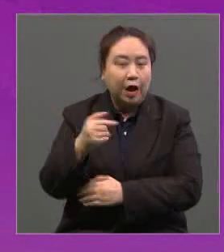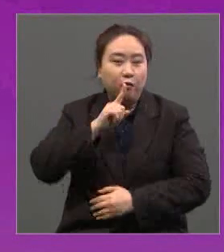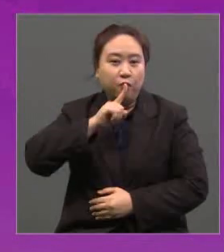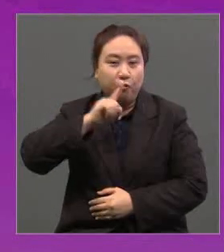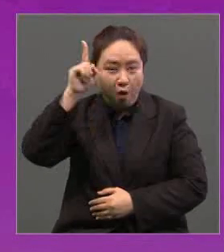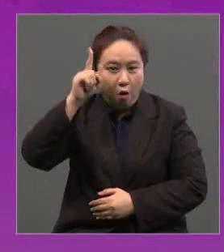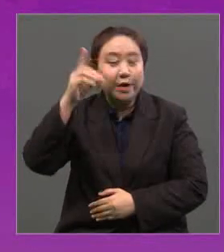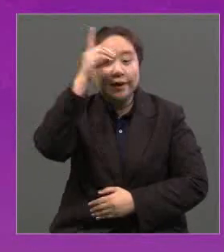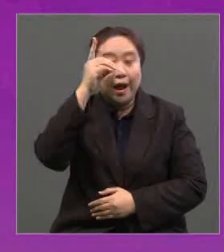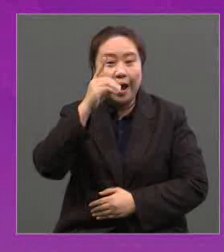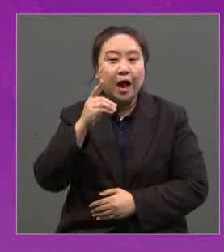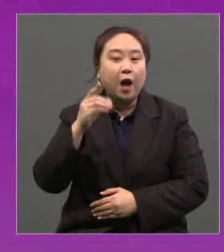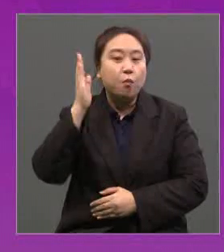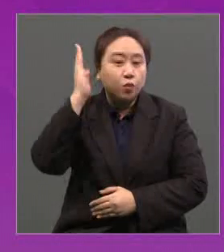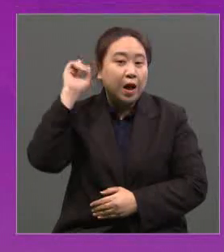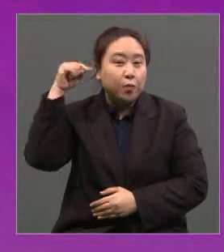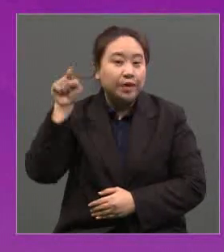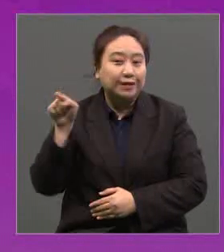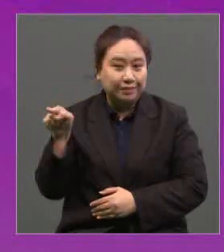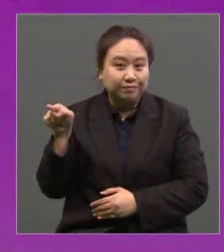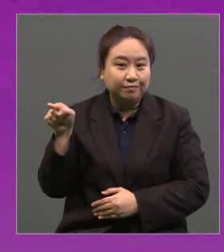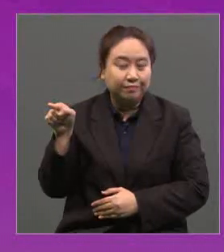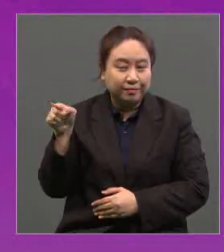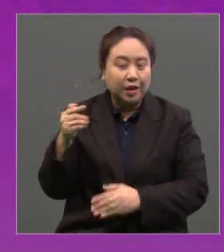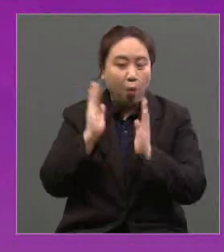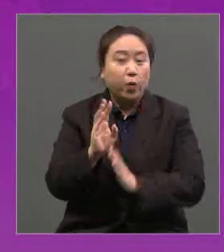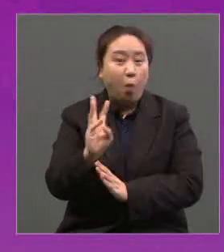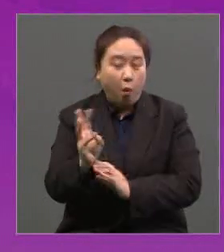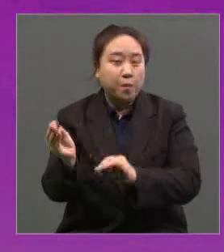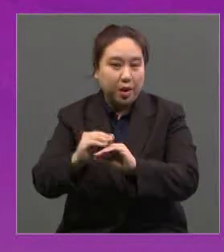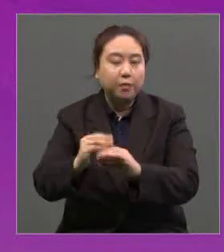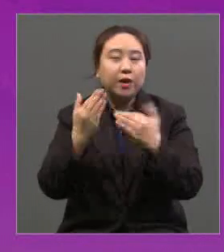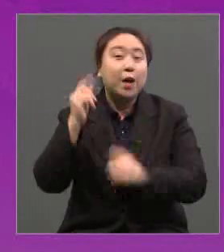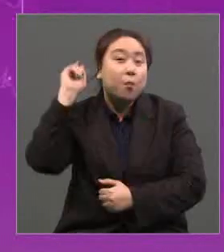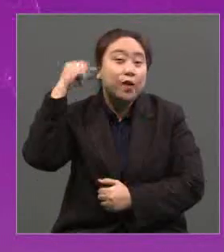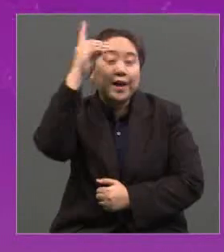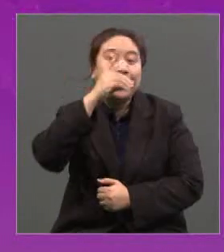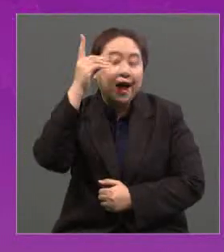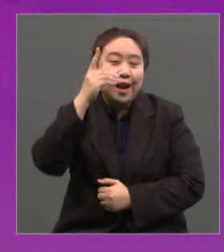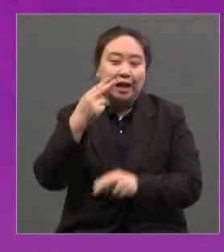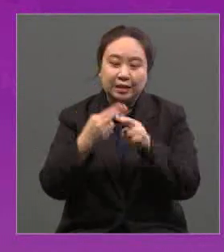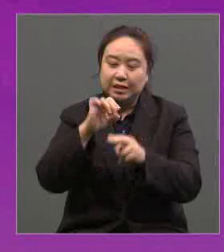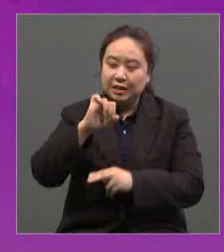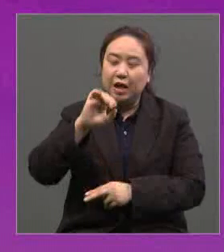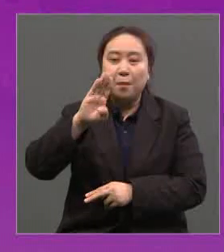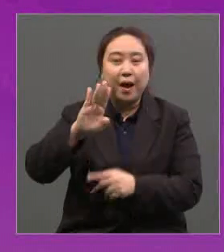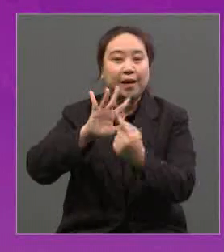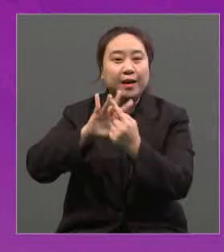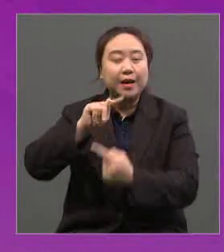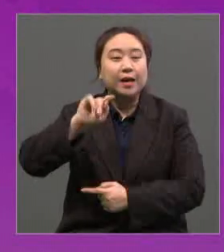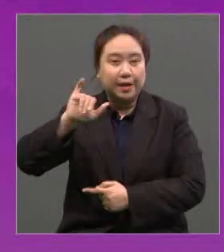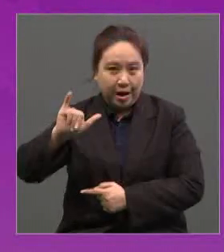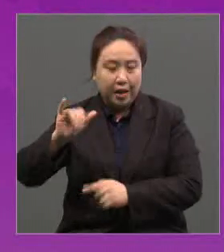งผู้ต้องหาอีก6คนด้วยกันทางใบเตยเองเนี่ยเจ้าตัวก็มีการโพสต์ข้อความผ่านทาง Facebook ส่วนตัวบอกว่